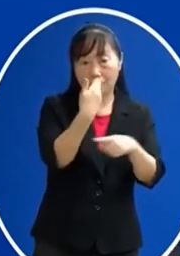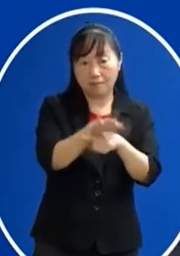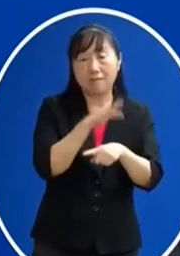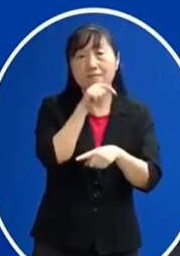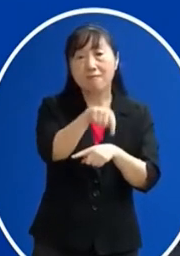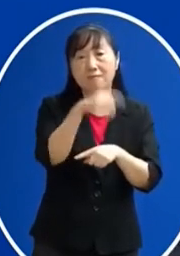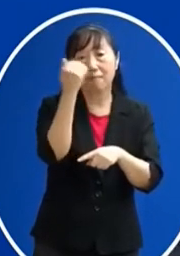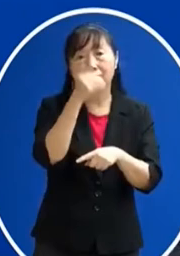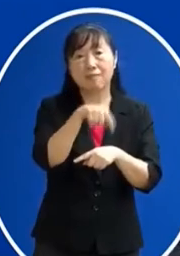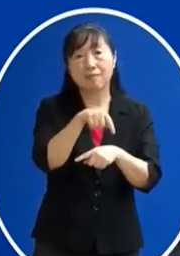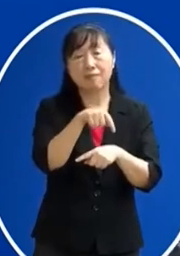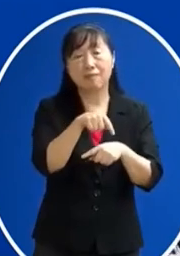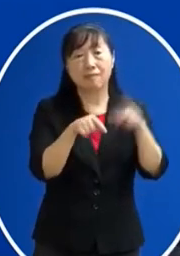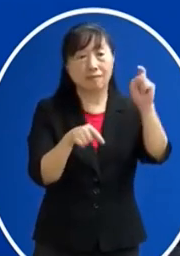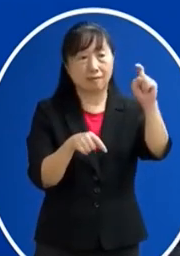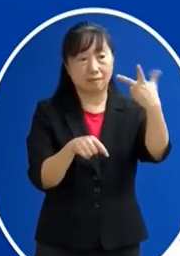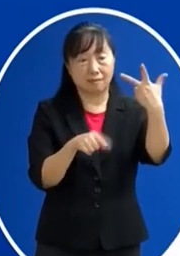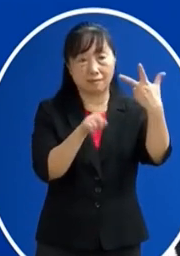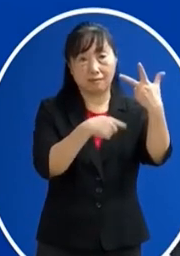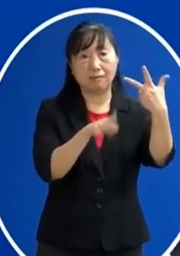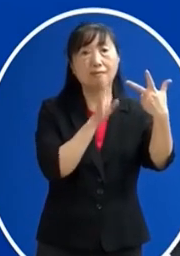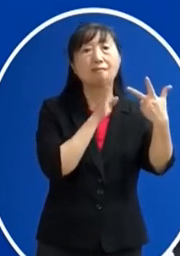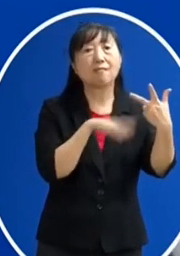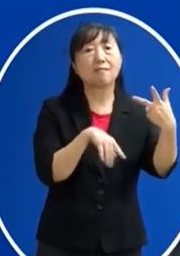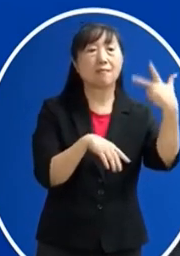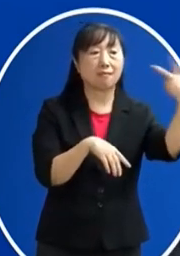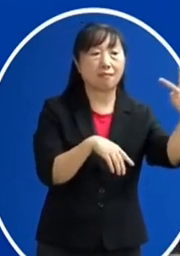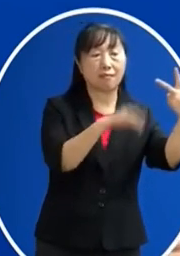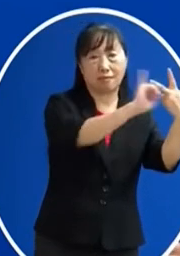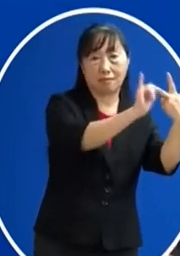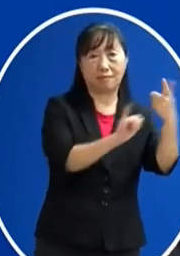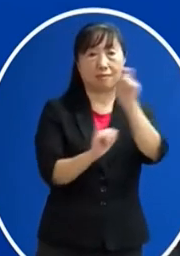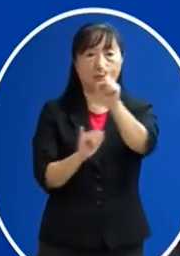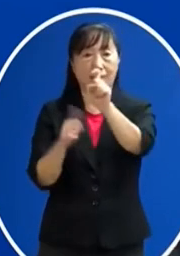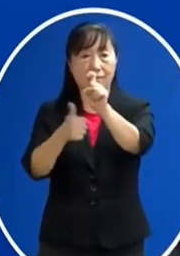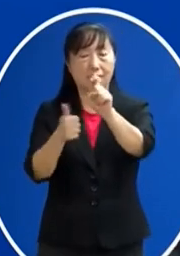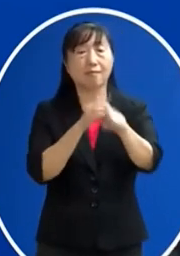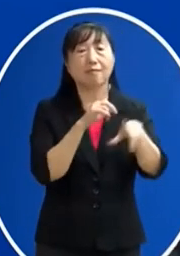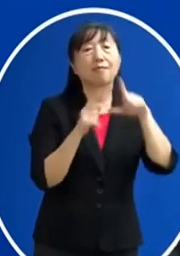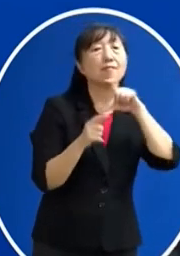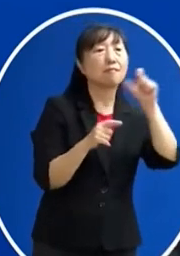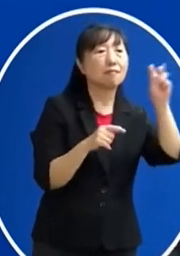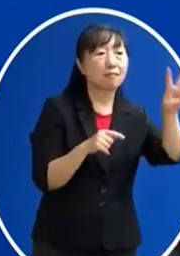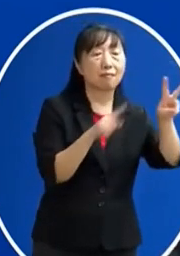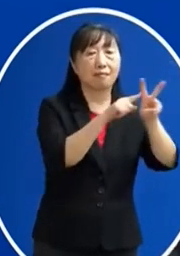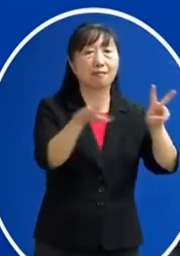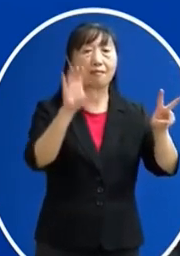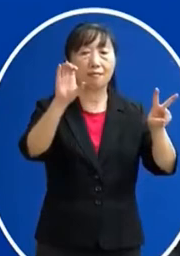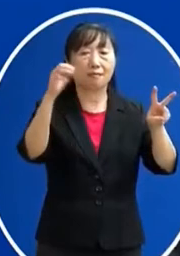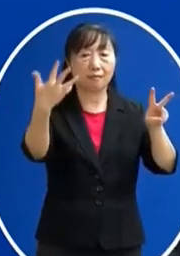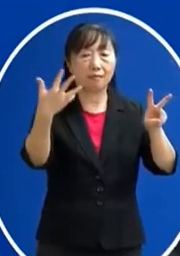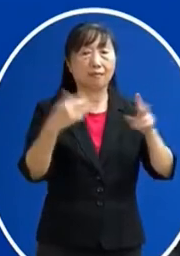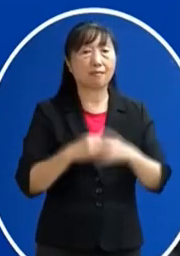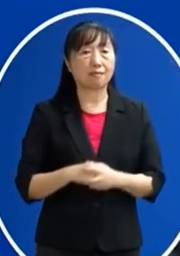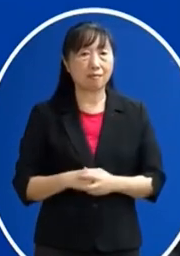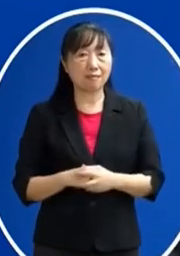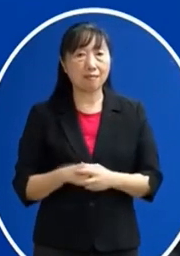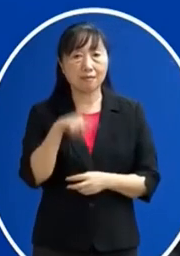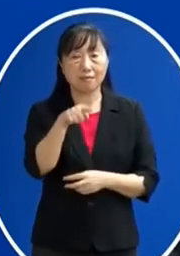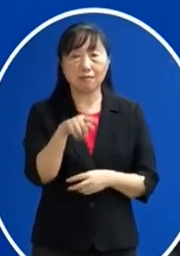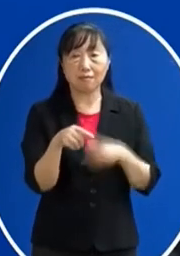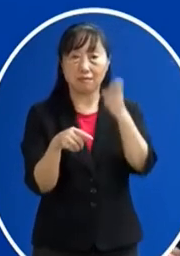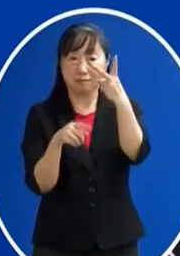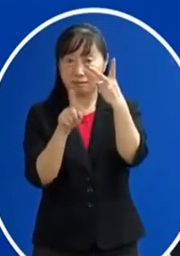的不良事件，那这17例是7女10男，那年龄是62岁到98岁之间，那其